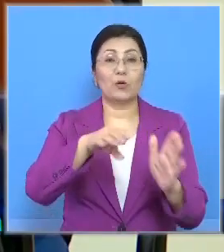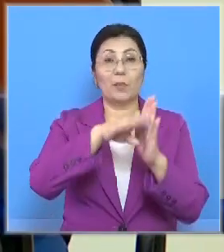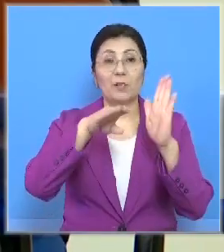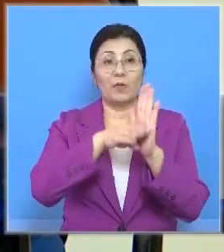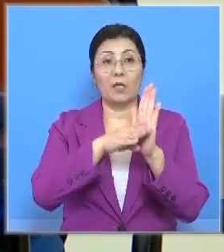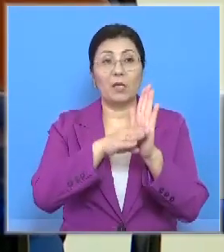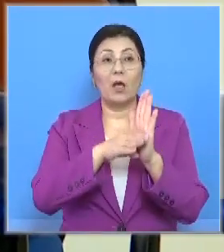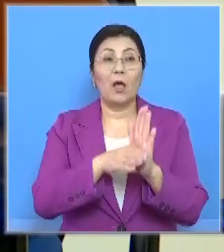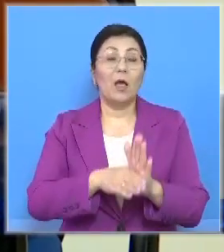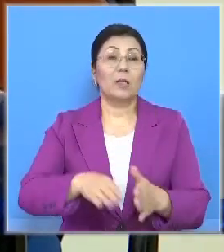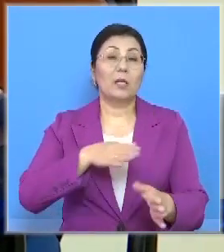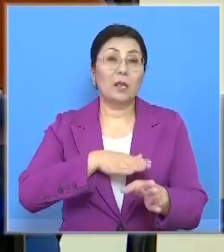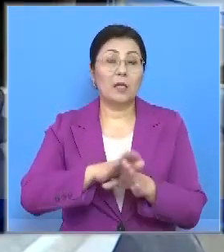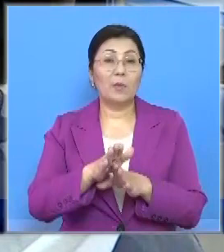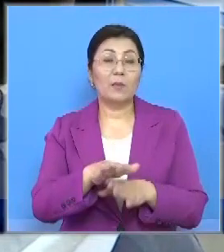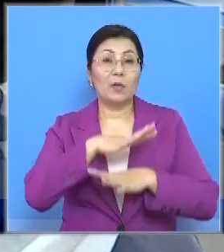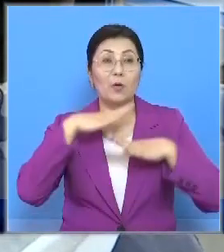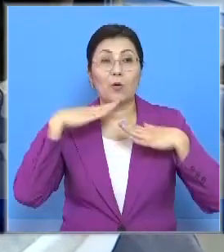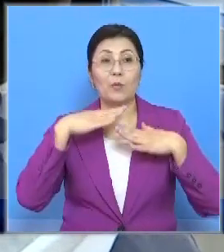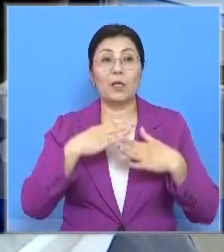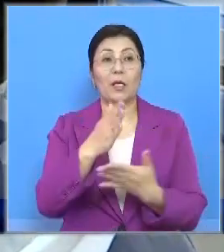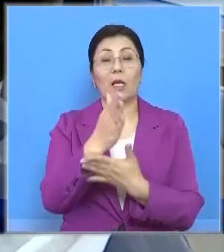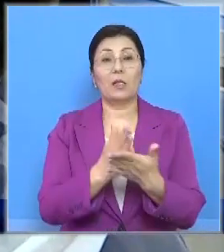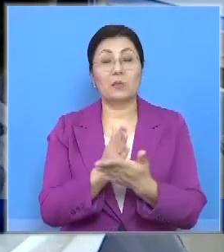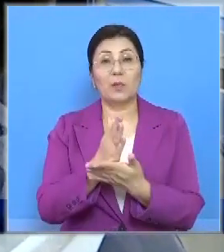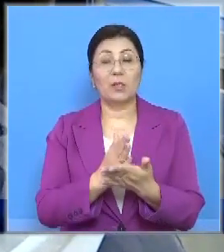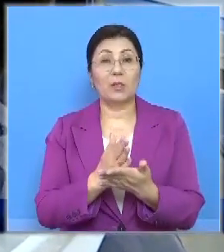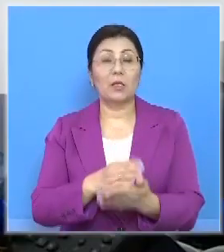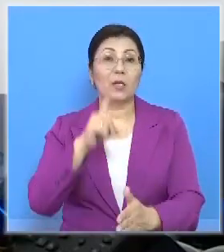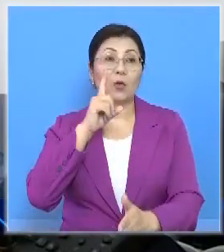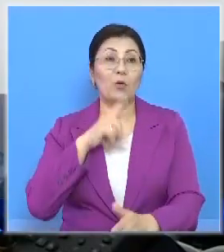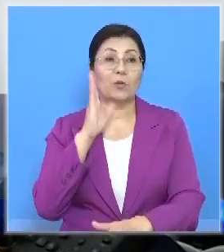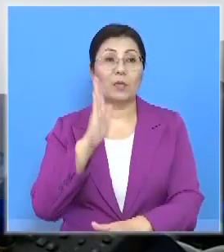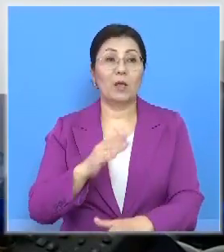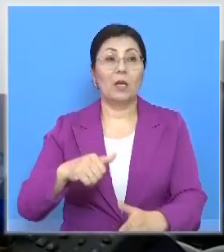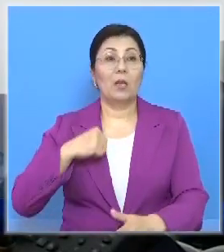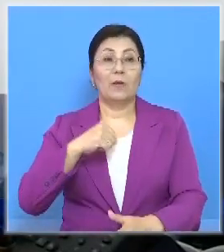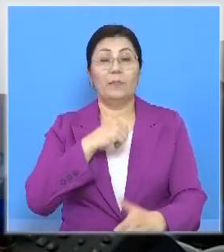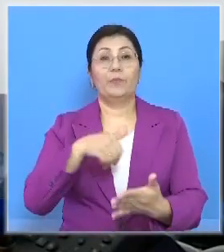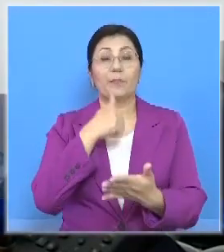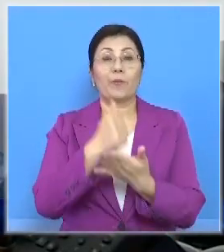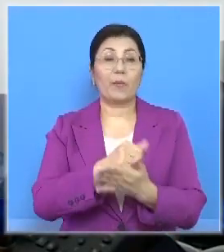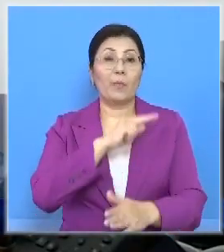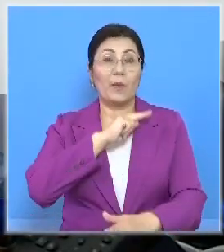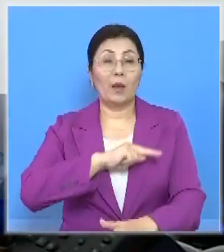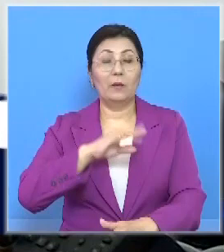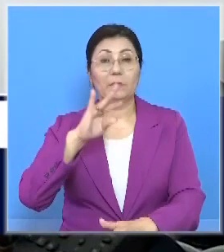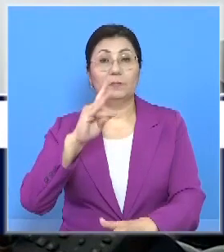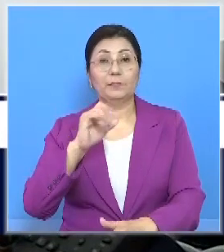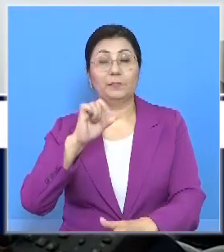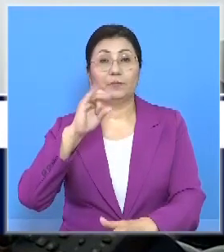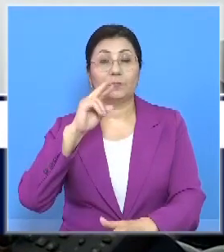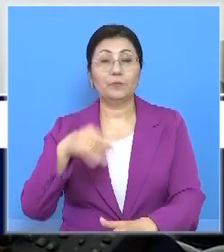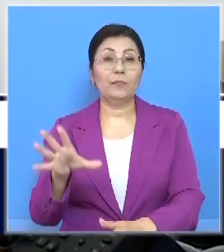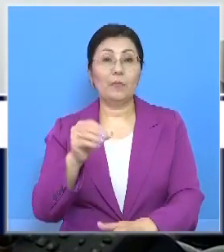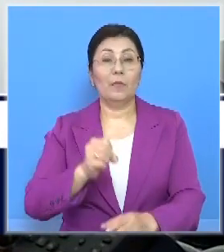өңірлік деңгейде үйлестіру сияқты бірқатар әлеуметтік қызметтер қолжетімді болады. Ең бастысы еңбек нарығындағы барлық